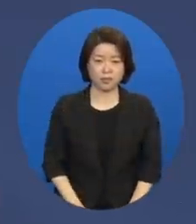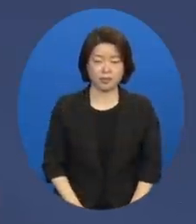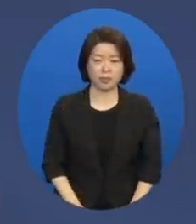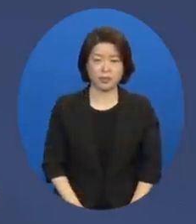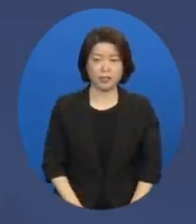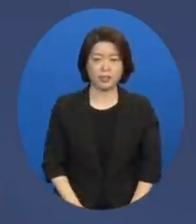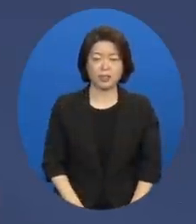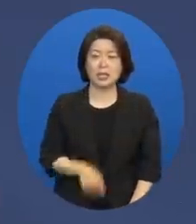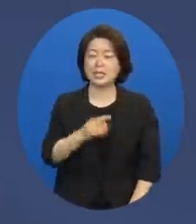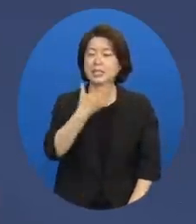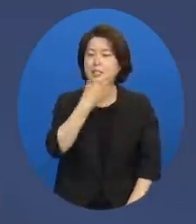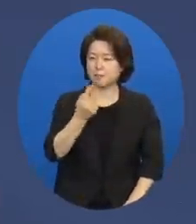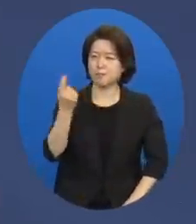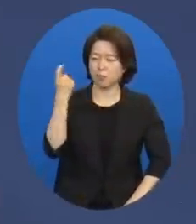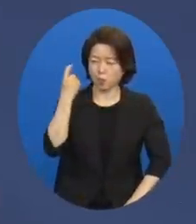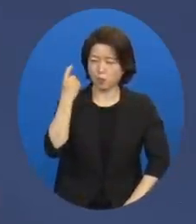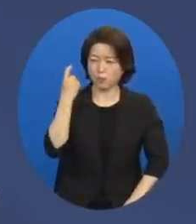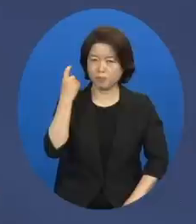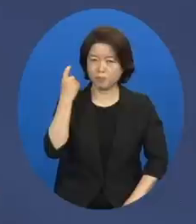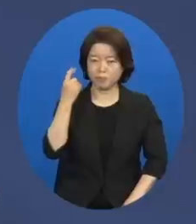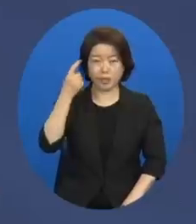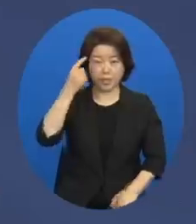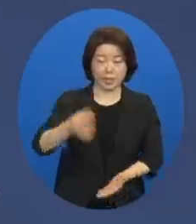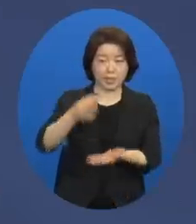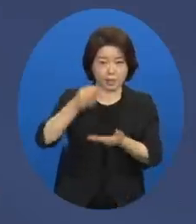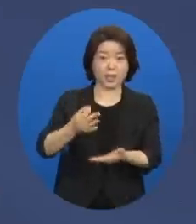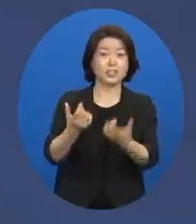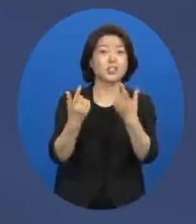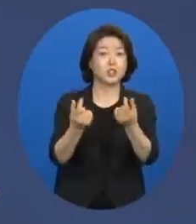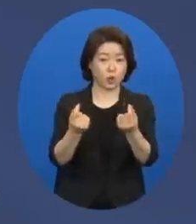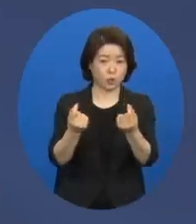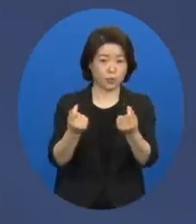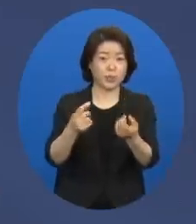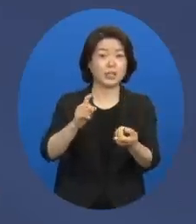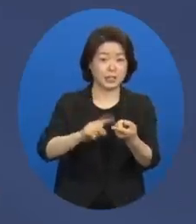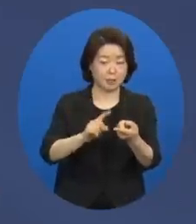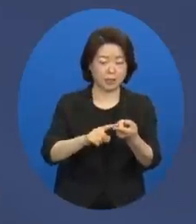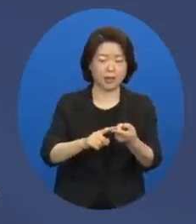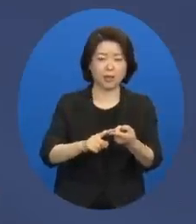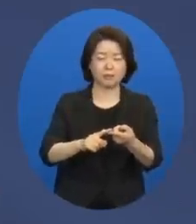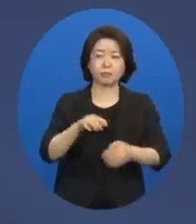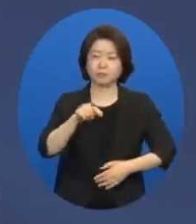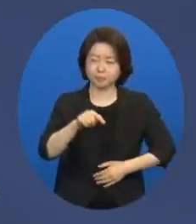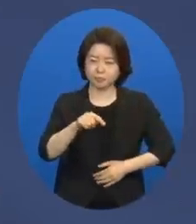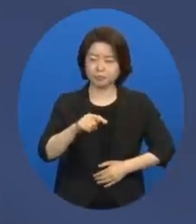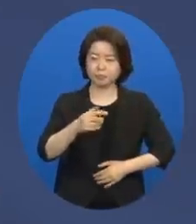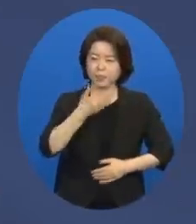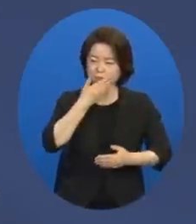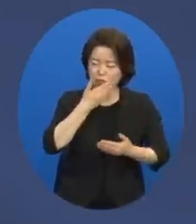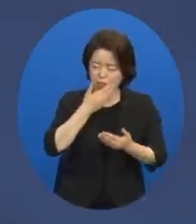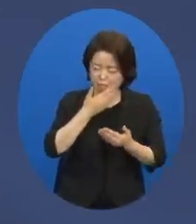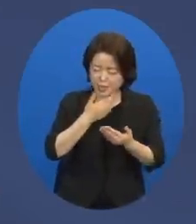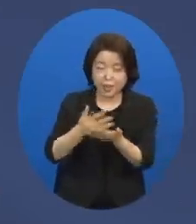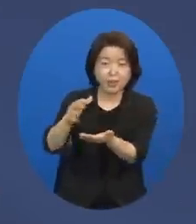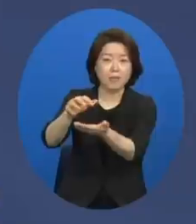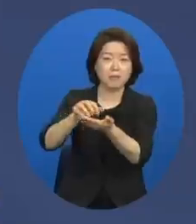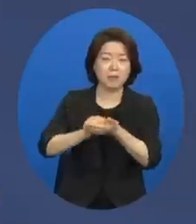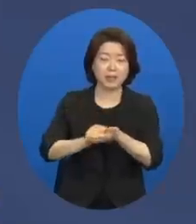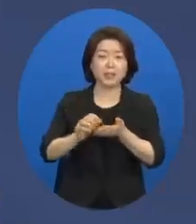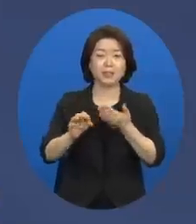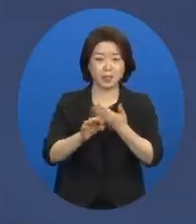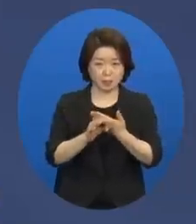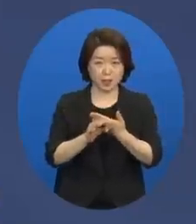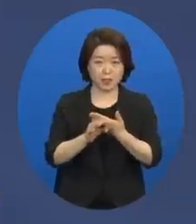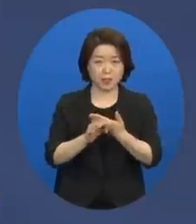그러면 이 복음을 이 복음의 가치답게 만약에 이런 비중으로 받았다면